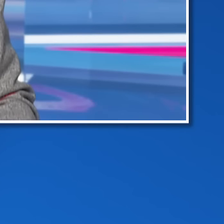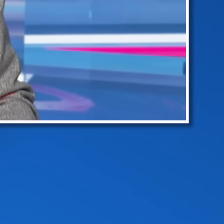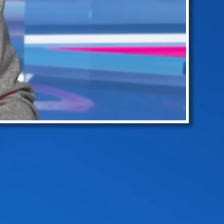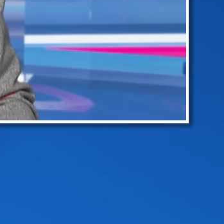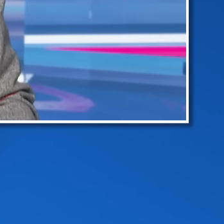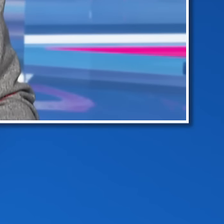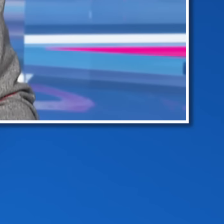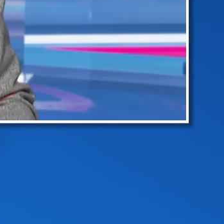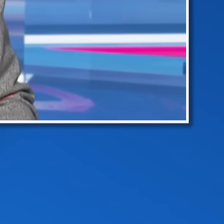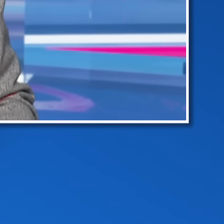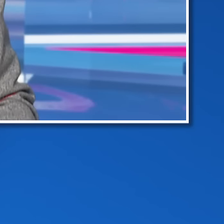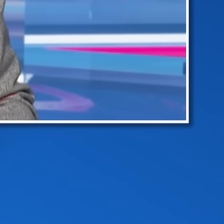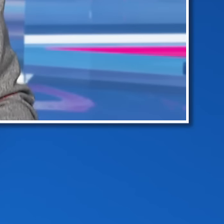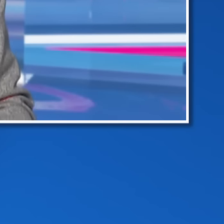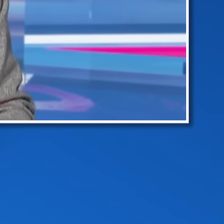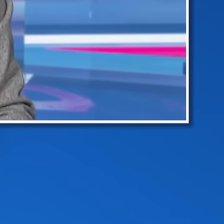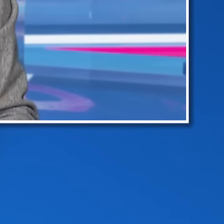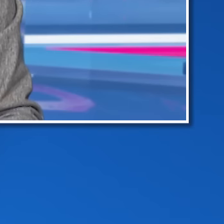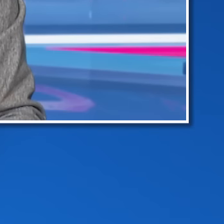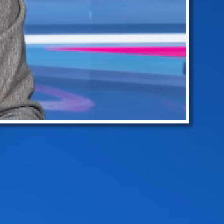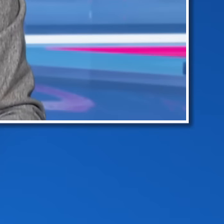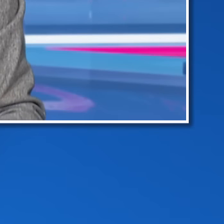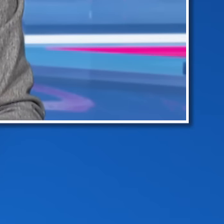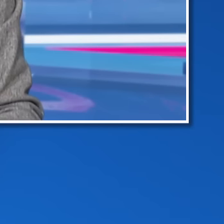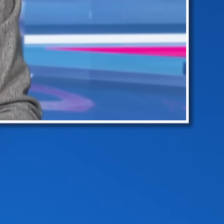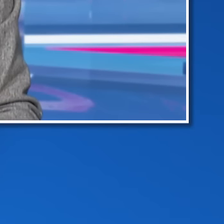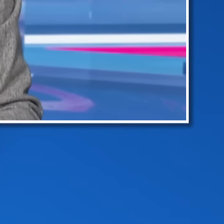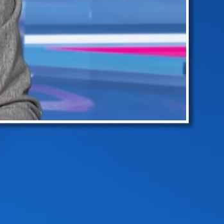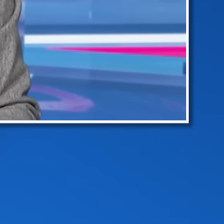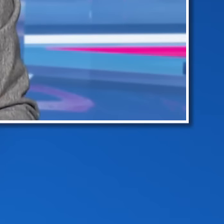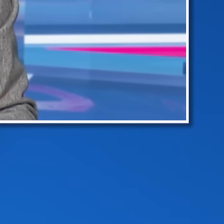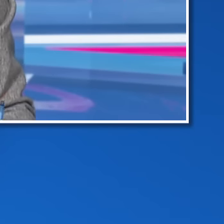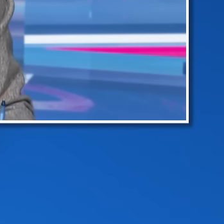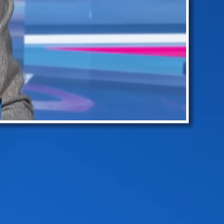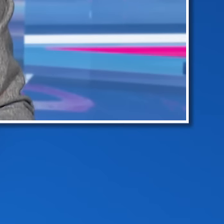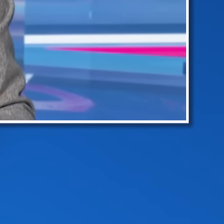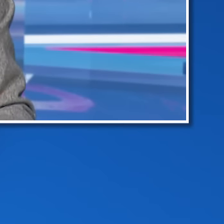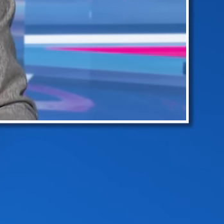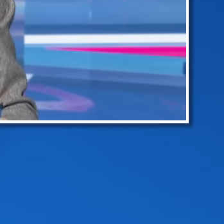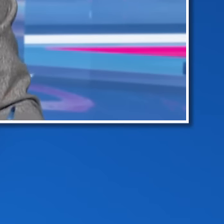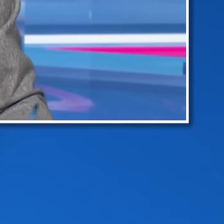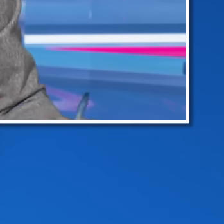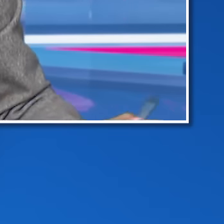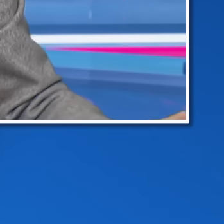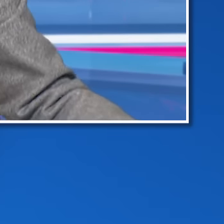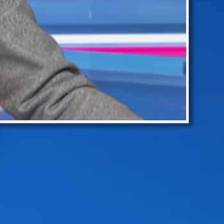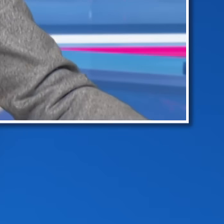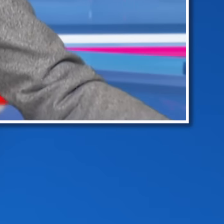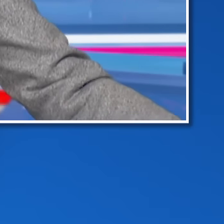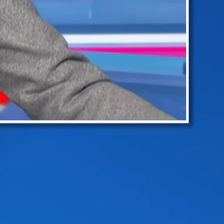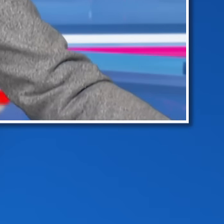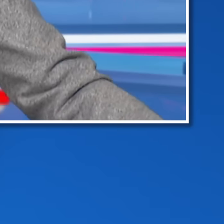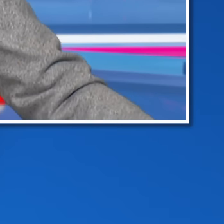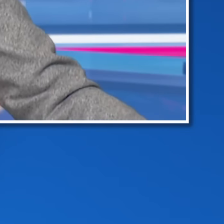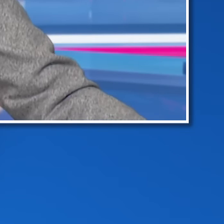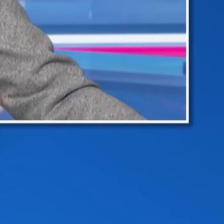przyszłości to jakoś jednak będzie zmienione, że rolnicy sami spostrzegą, że są rozgrywani. I pan poseł Marcin Skonieczka,